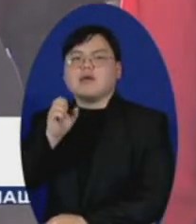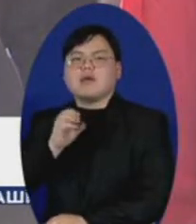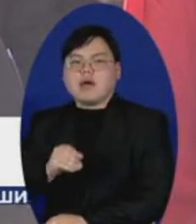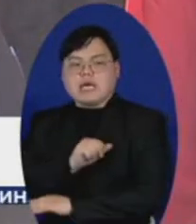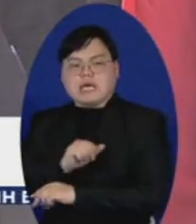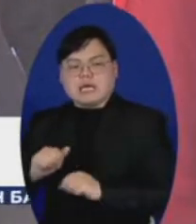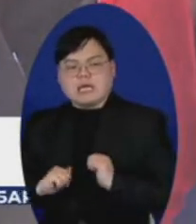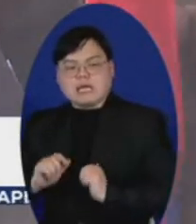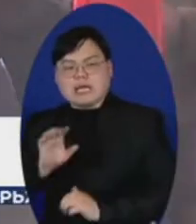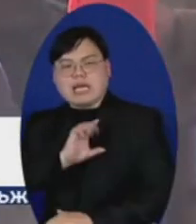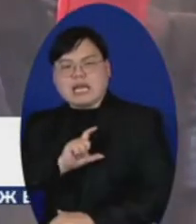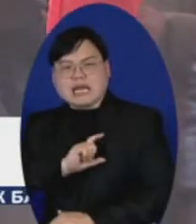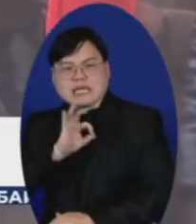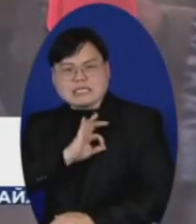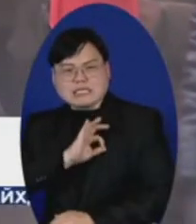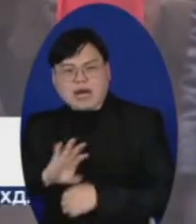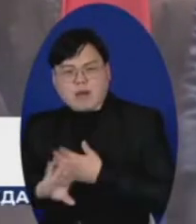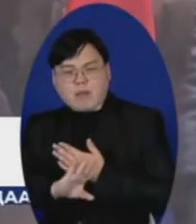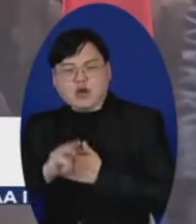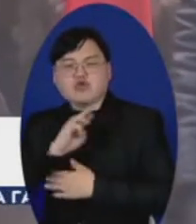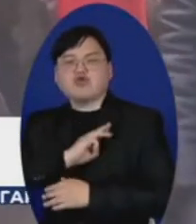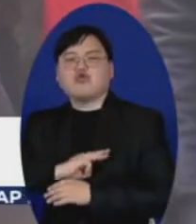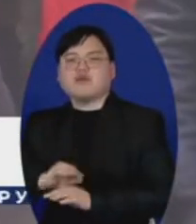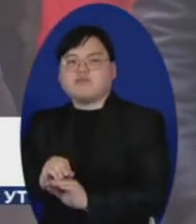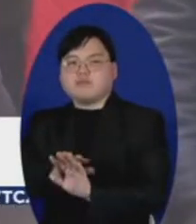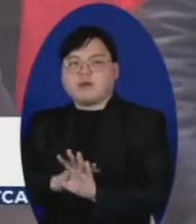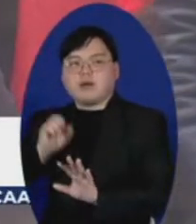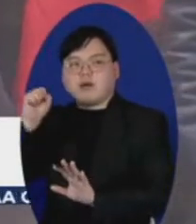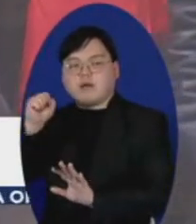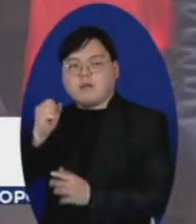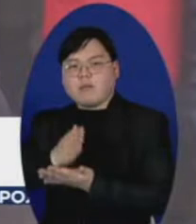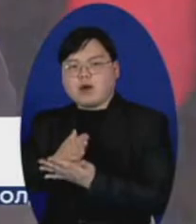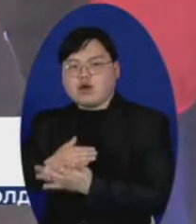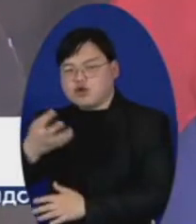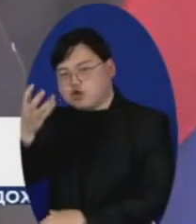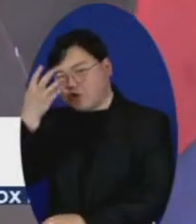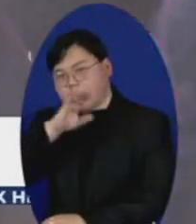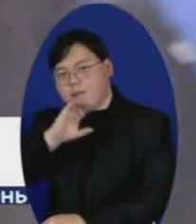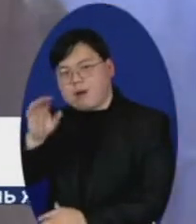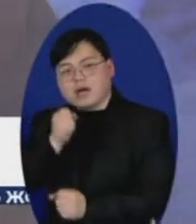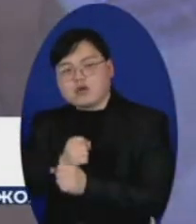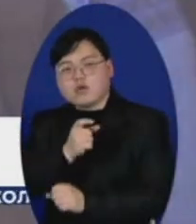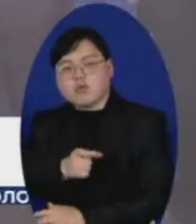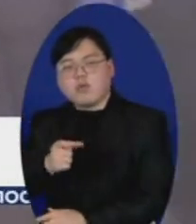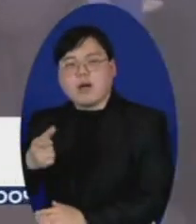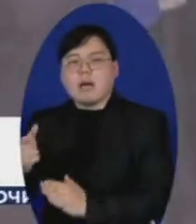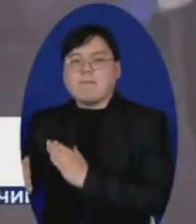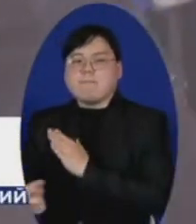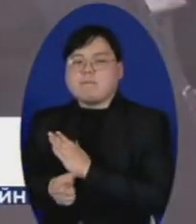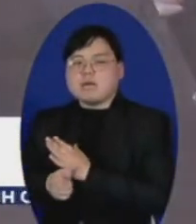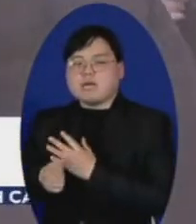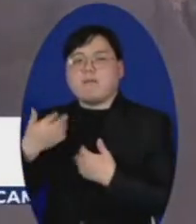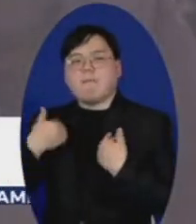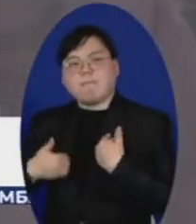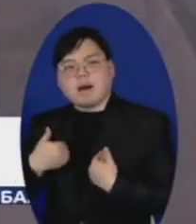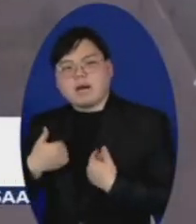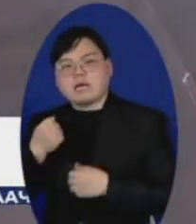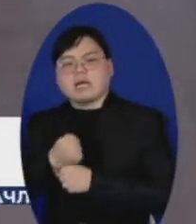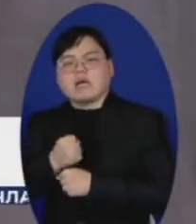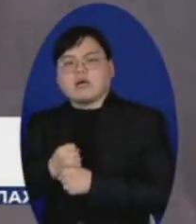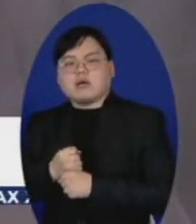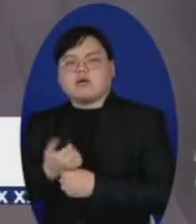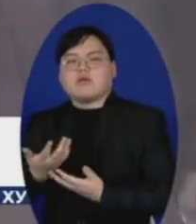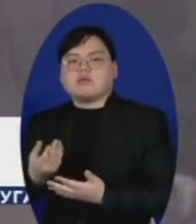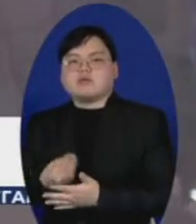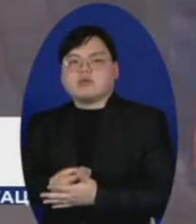эрх ашгийг хамгаалах үүднээс одоо жигсэж байна. Гол нь одоо энэ төрийн албаны ажилтан албан хаагч тэр дундаа мэрэгжлийн боловсруулалтын багш ажилчид заа тэгээд